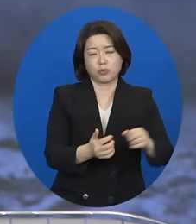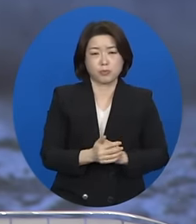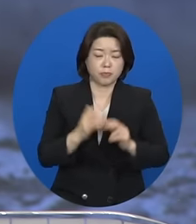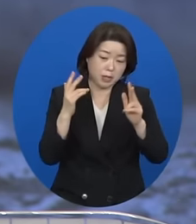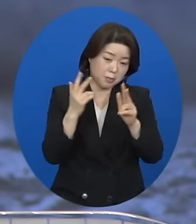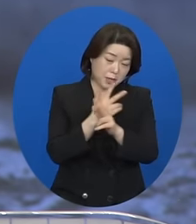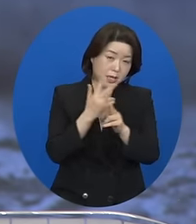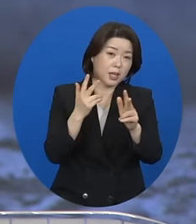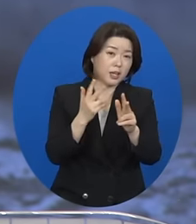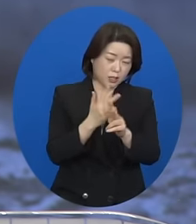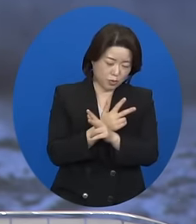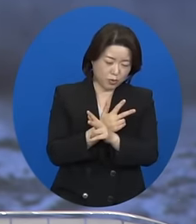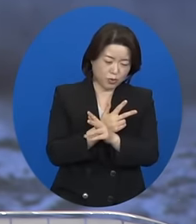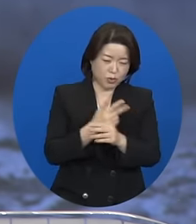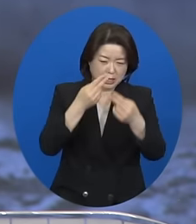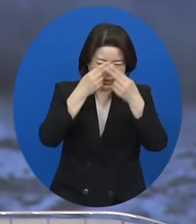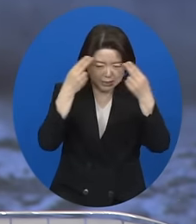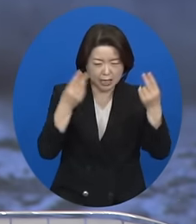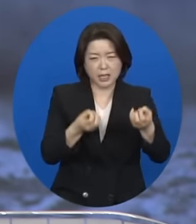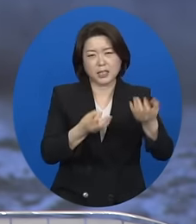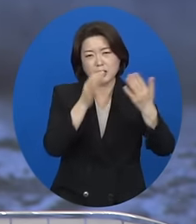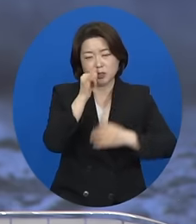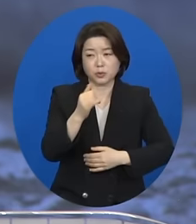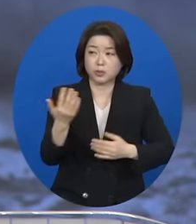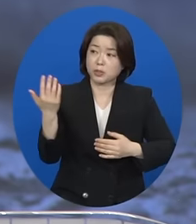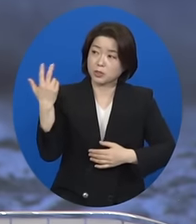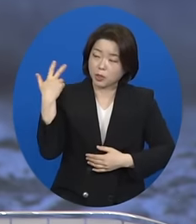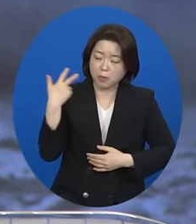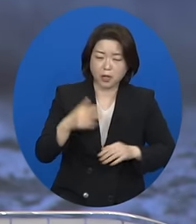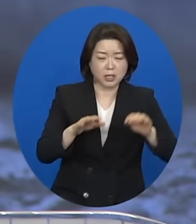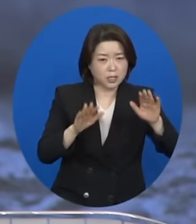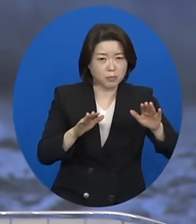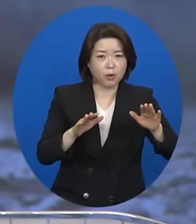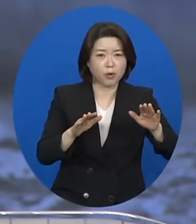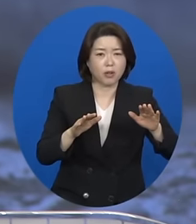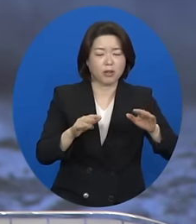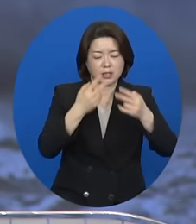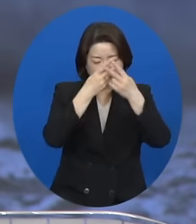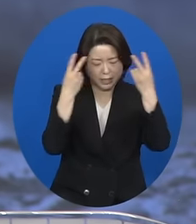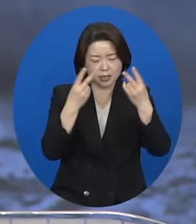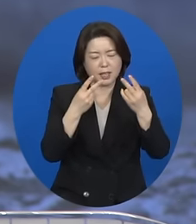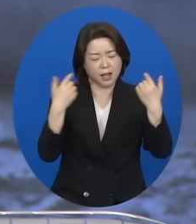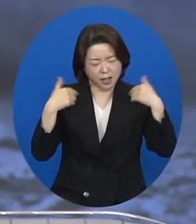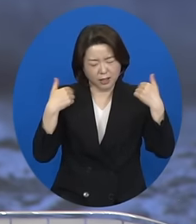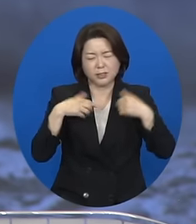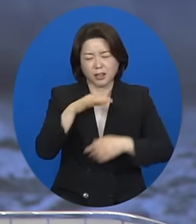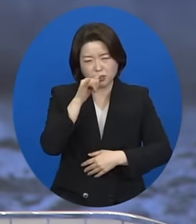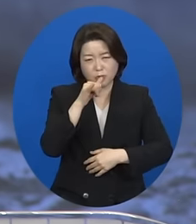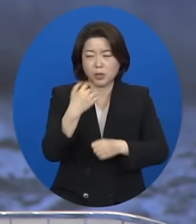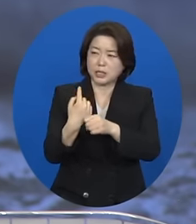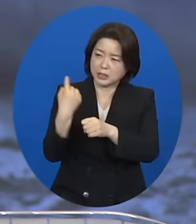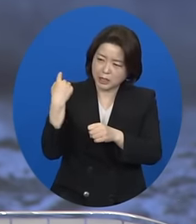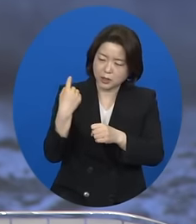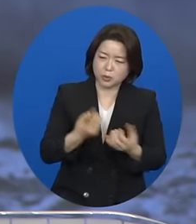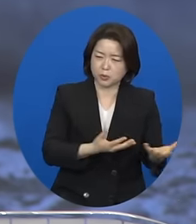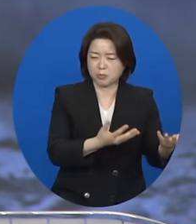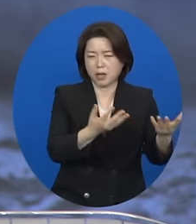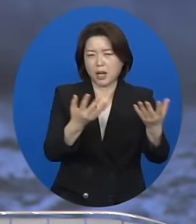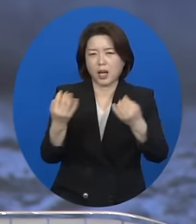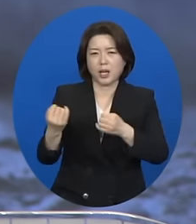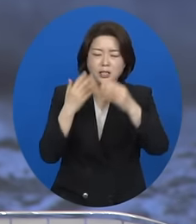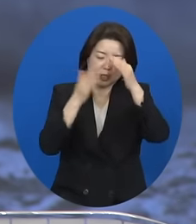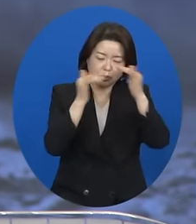장례식이 있습니다 이번 주에도 지난주에도 아 지난주에도 장례가 있었어요 작년에도 많은 성도님들의